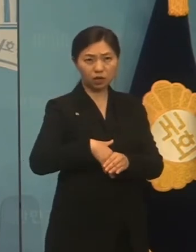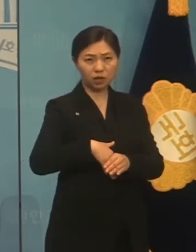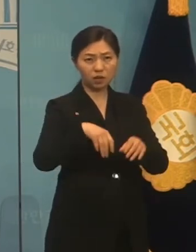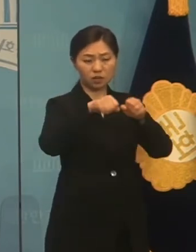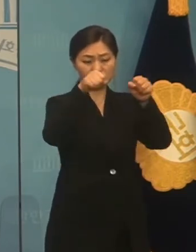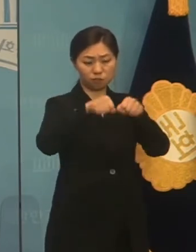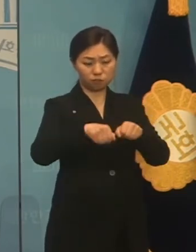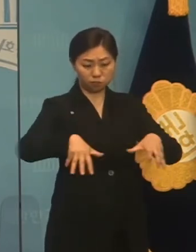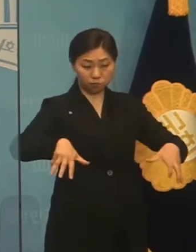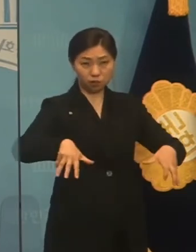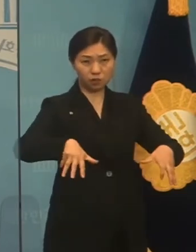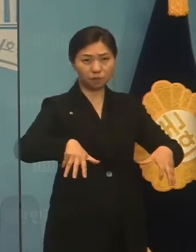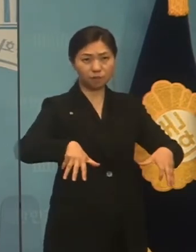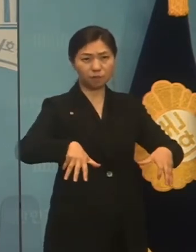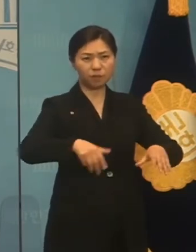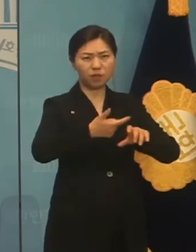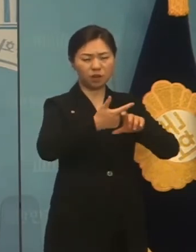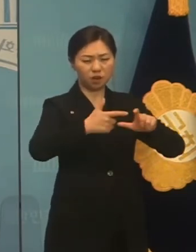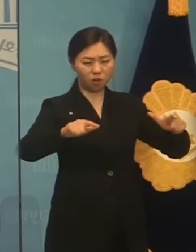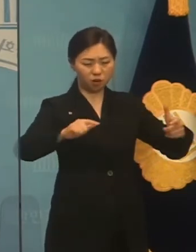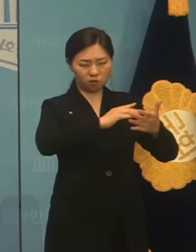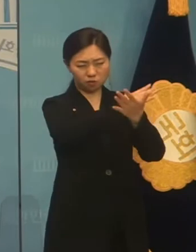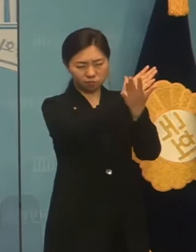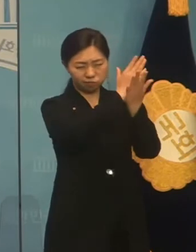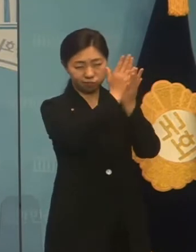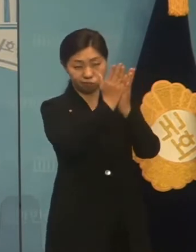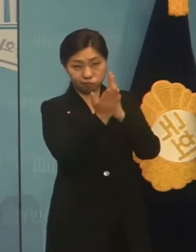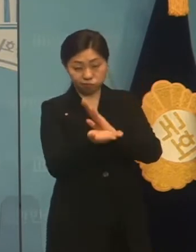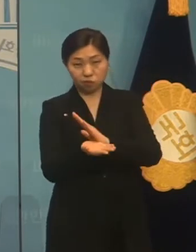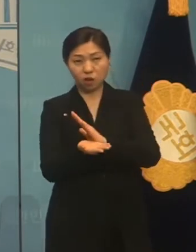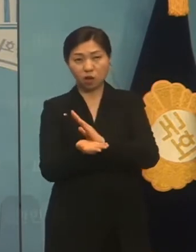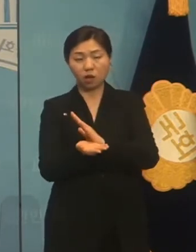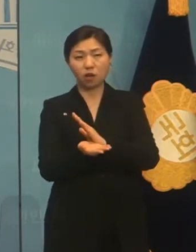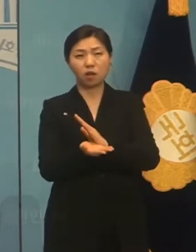등 전 분야에 걸쳐서